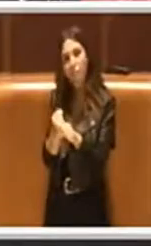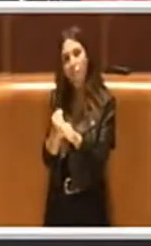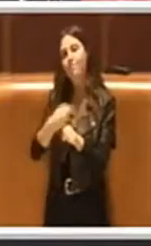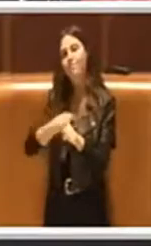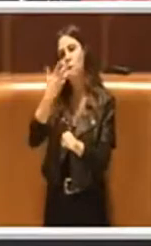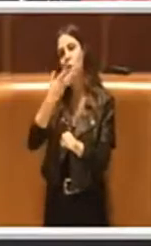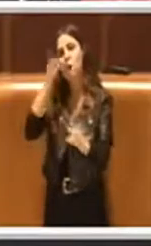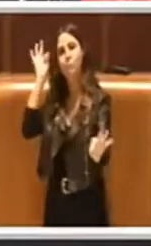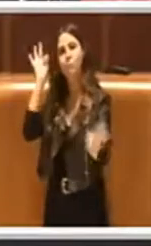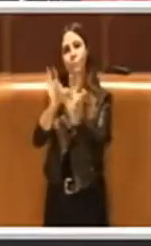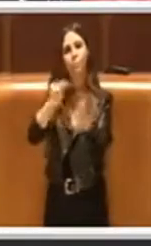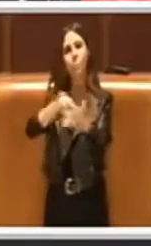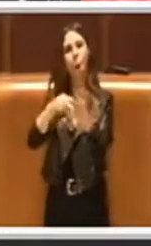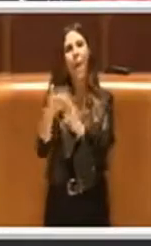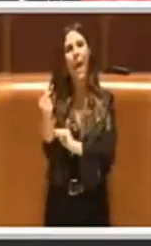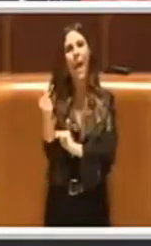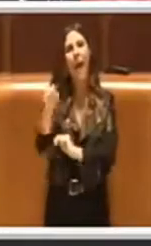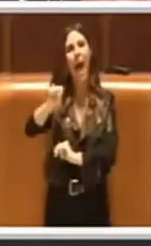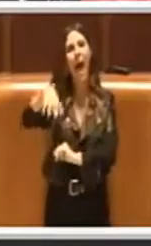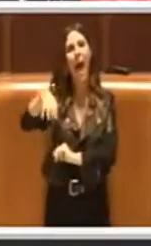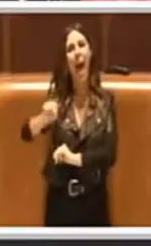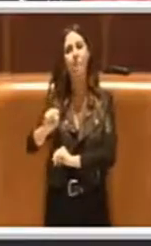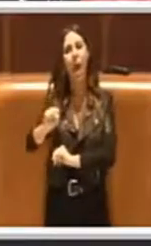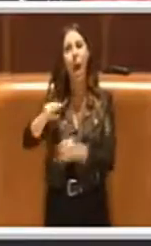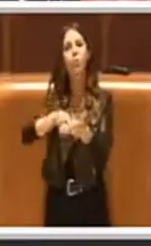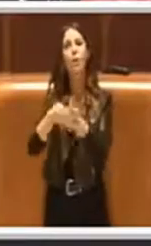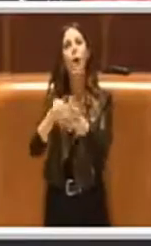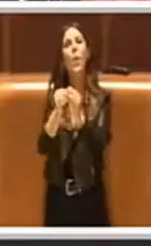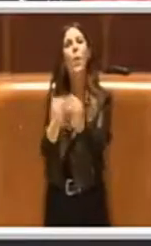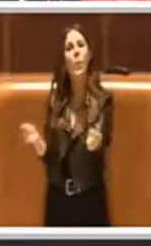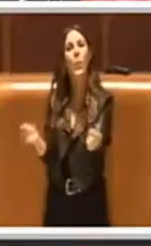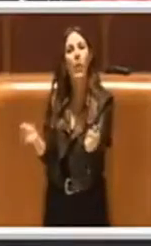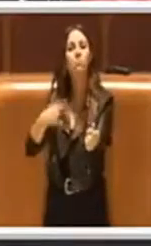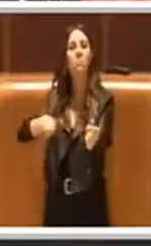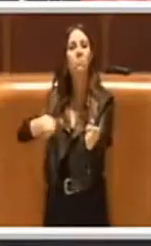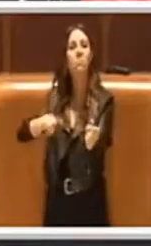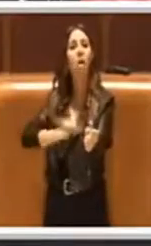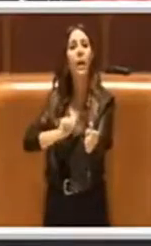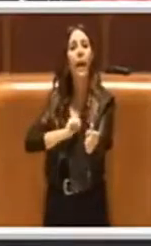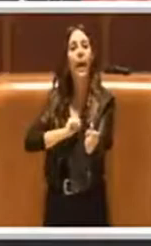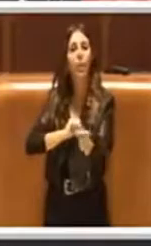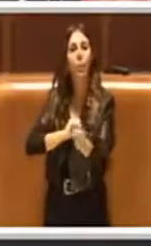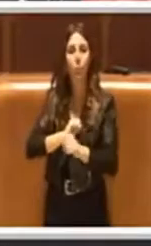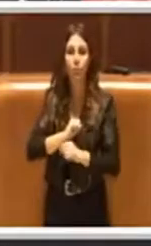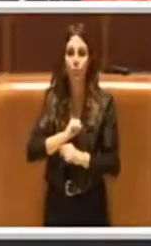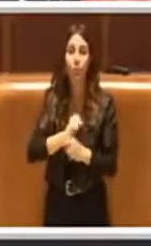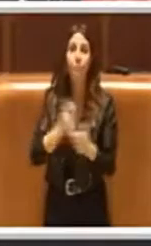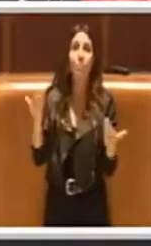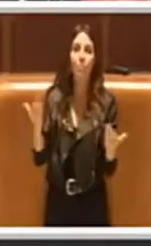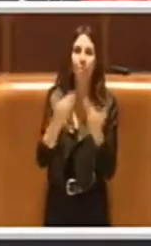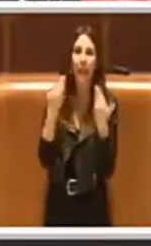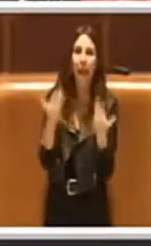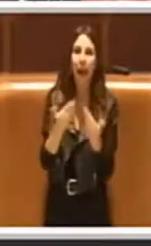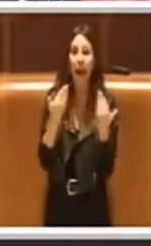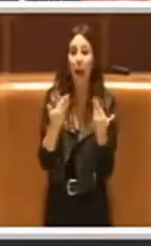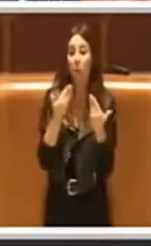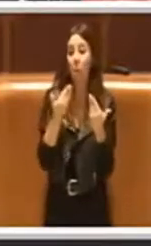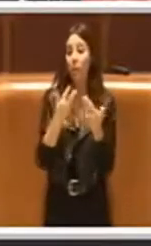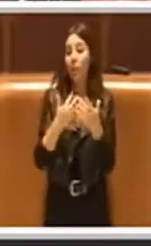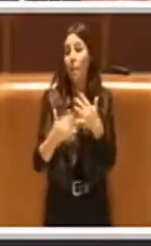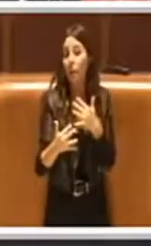problema economico il di ama e ritengo che finalmente mi auguro veramente a breve